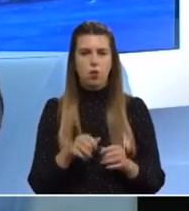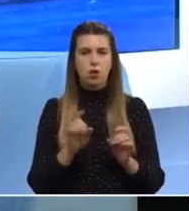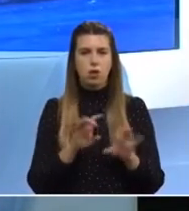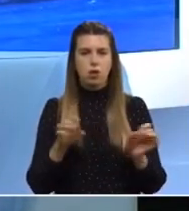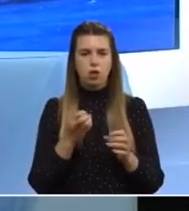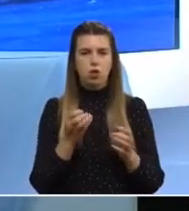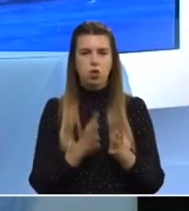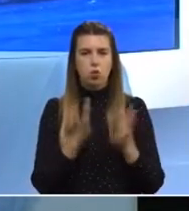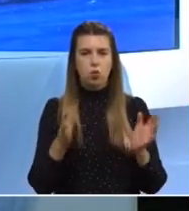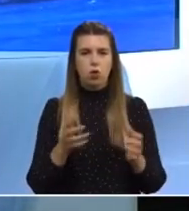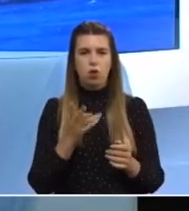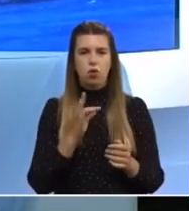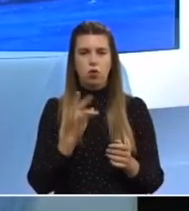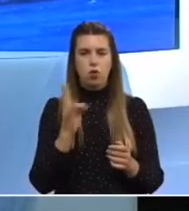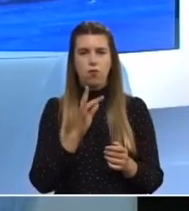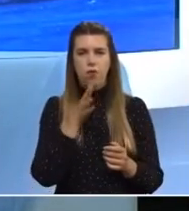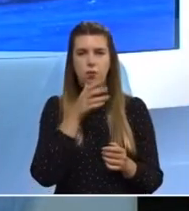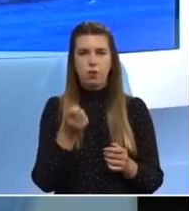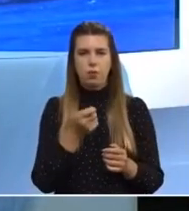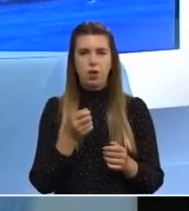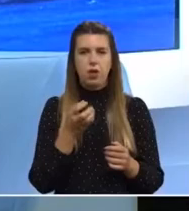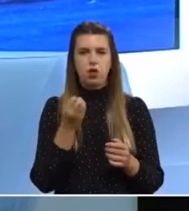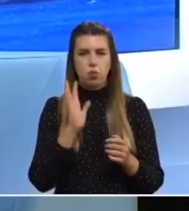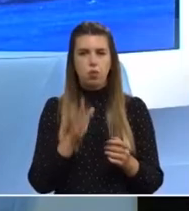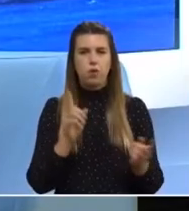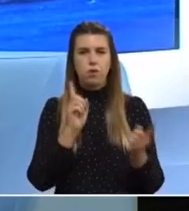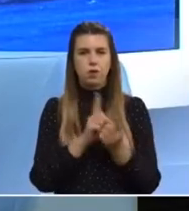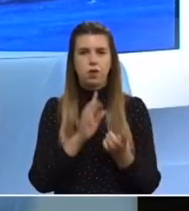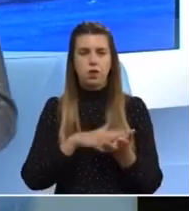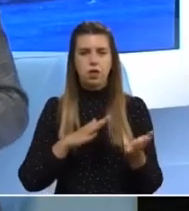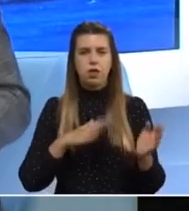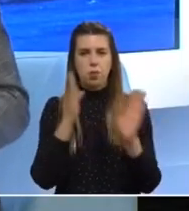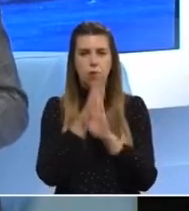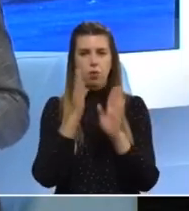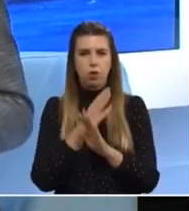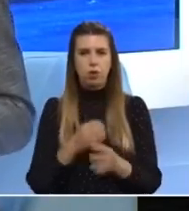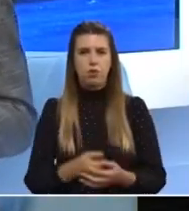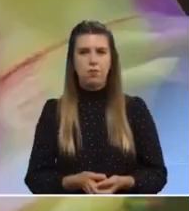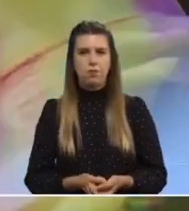прям максимально нашего гостя. Но, тем не менее, уверен, это не последняя наша встреча. А дальше у нас прогноз погоды, друзья.